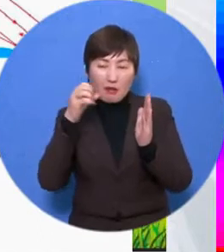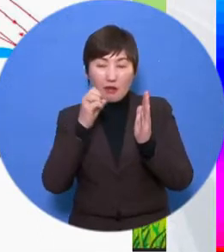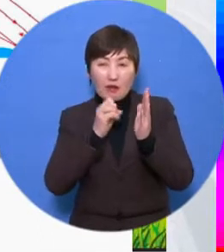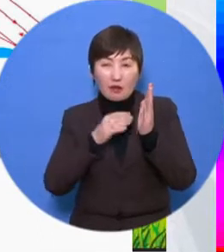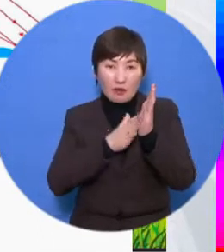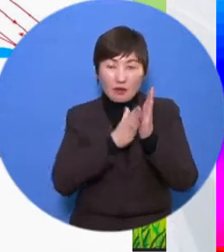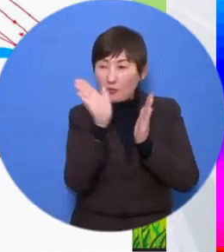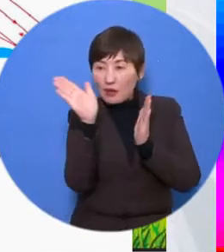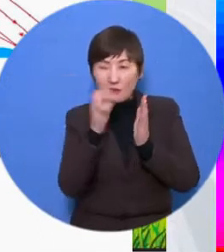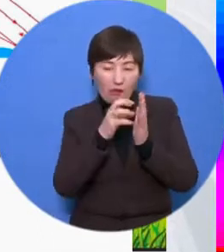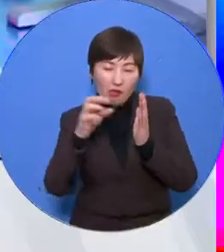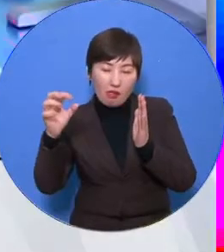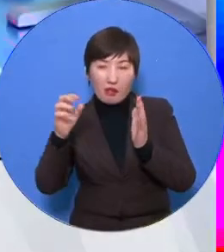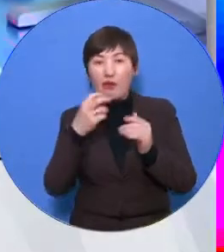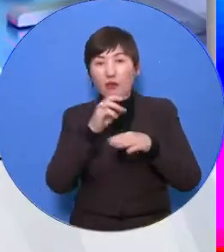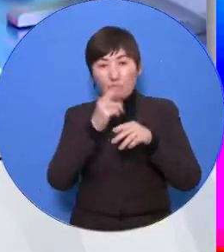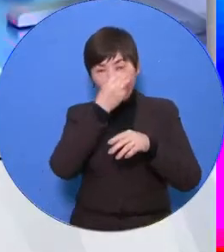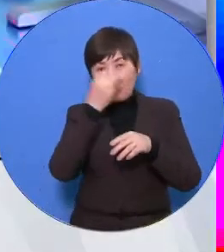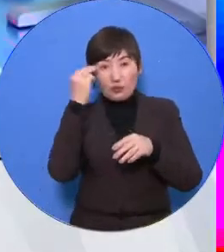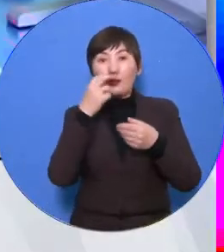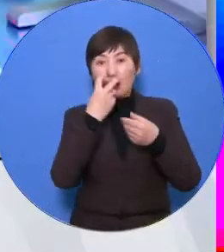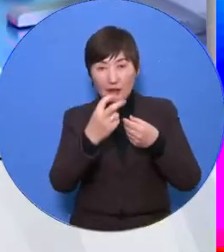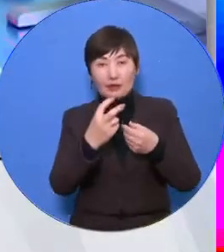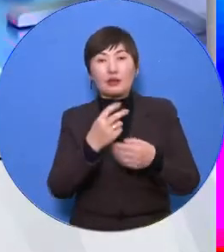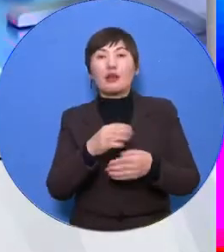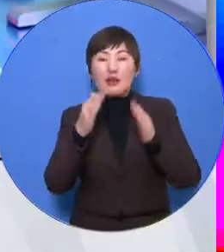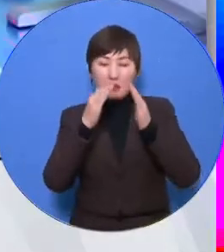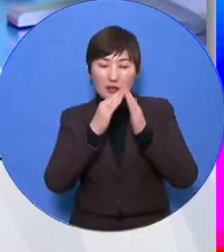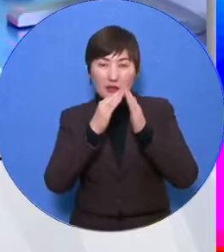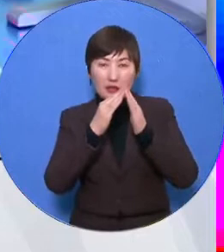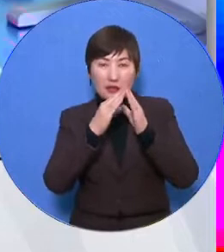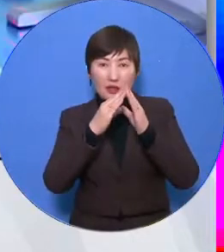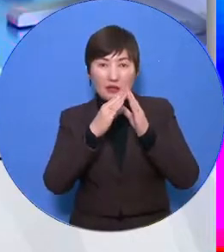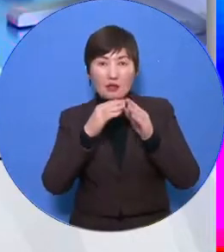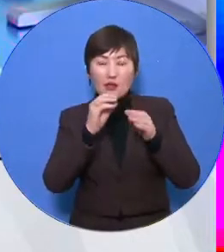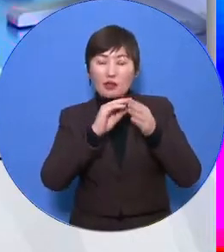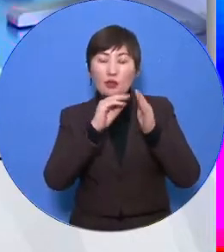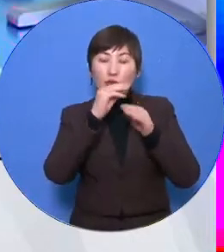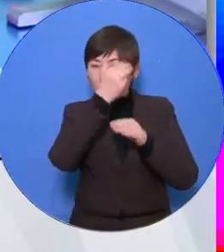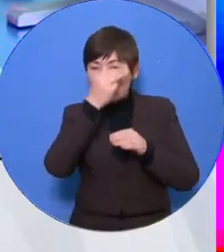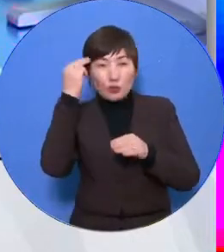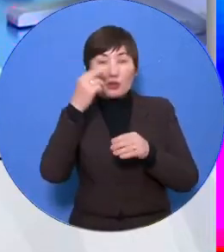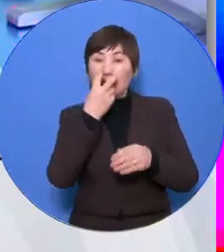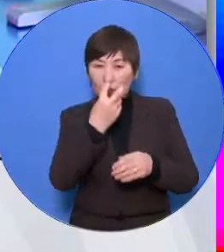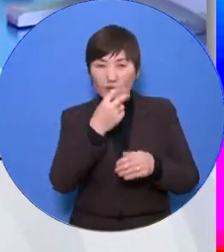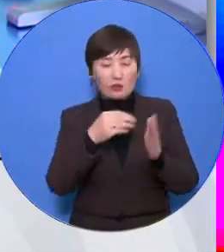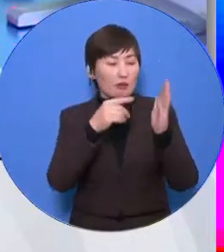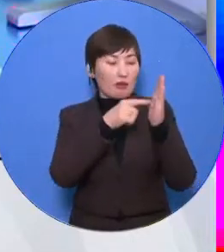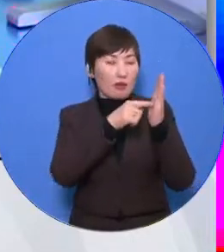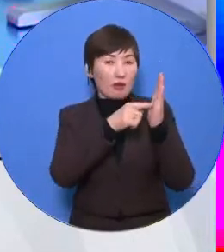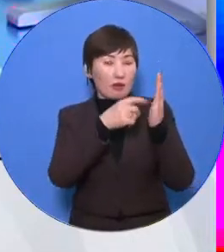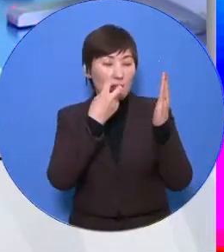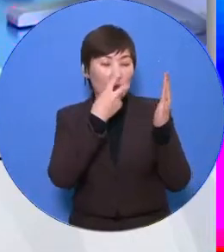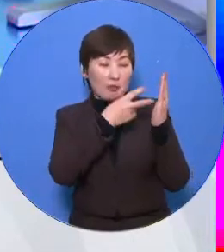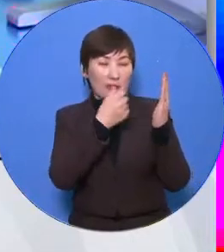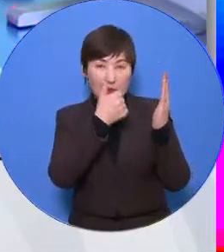үзүүлж байгааг туршлаар харсан. За гэртээ хийсэн туршлалтаа ярилцъя. Толин дээр байгаа битийн дүрс сайн харагдаж